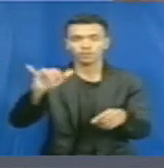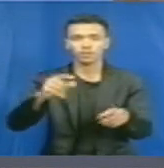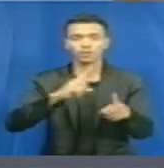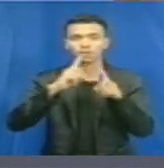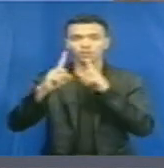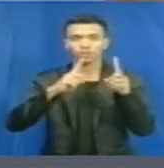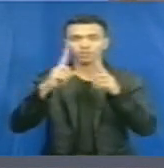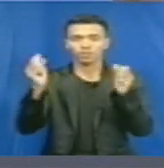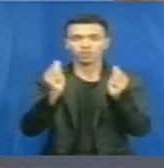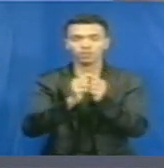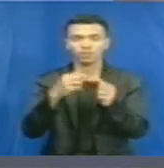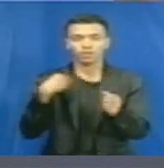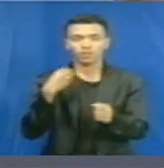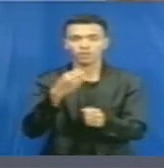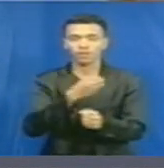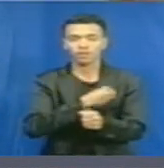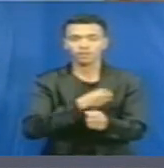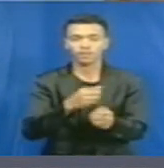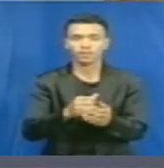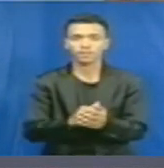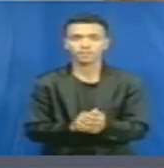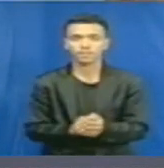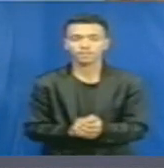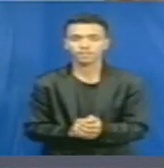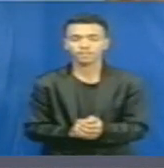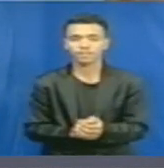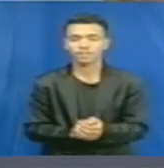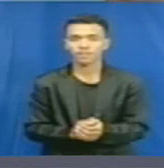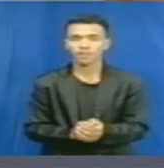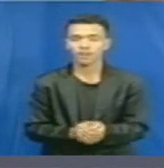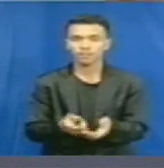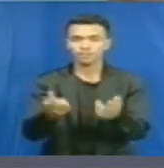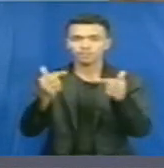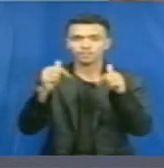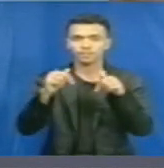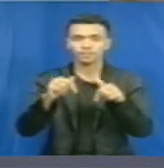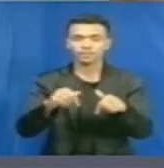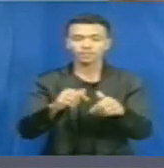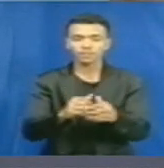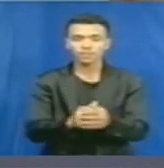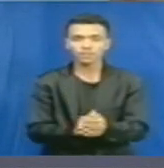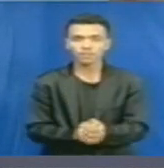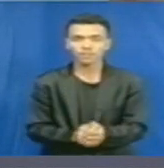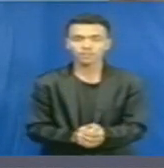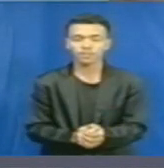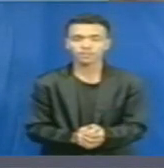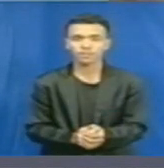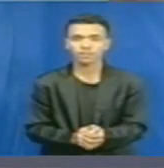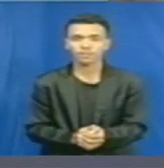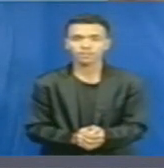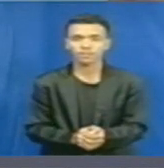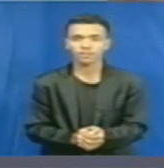para o tempo, Pasira, Amihir, Pajiradit, Mai, Rorana, Lana Pai. Kita mengagradis,